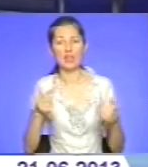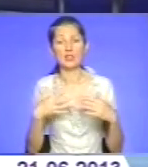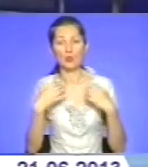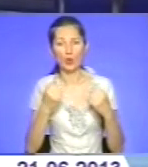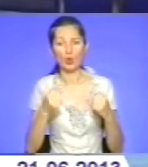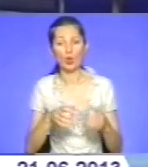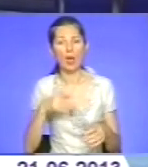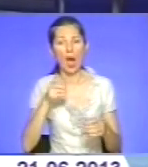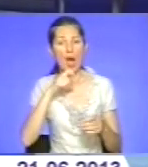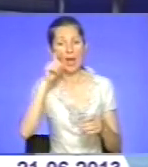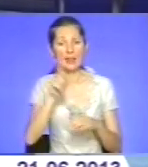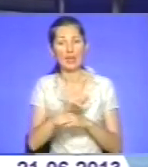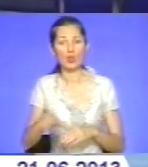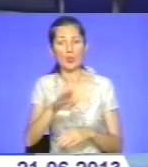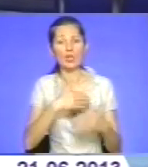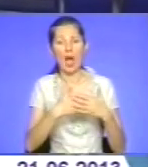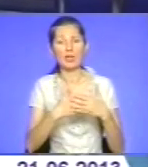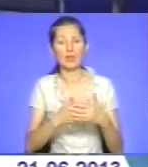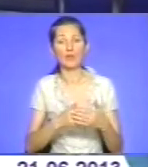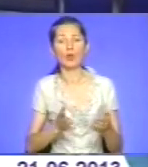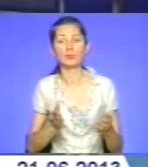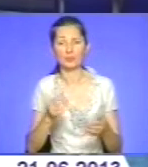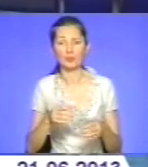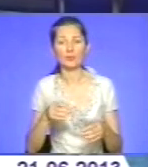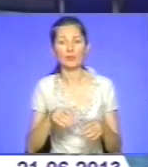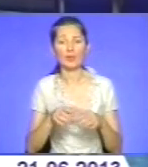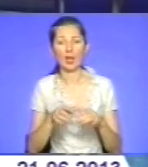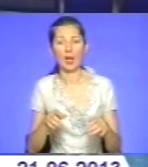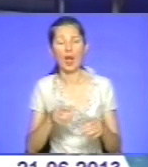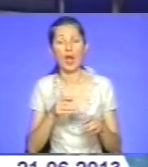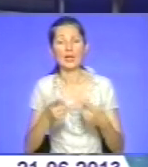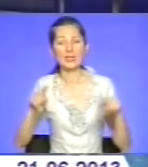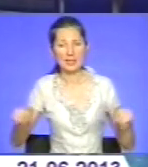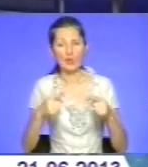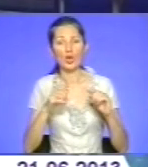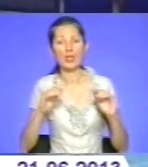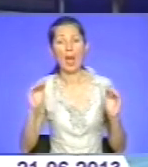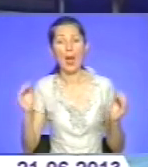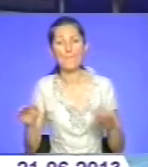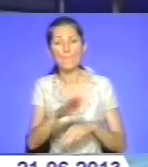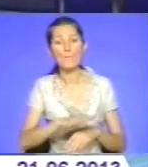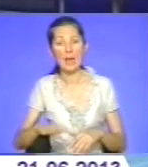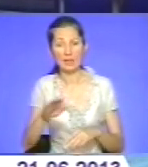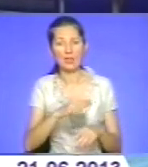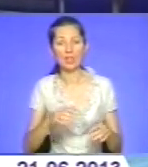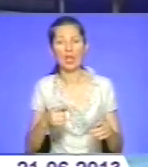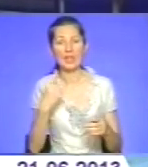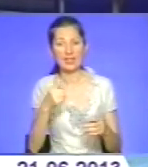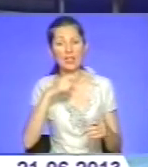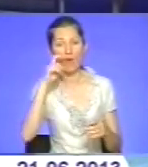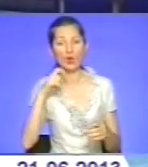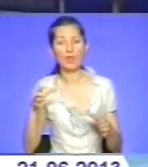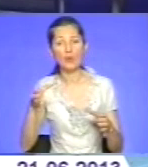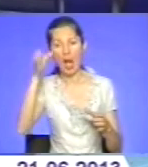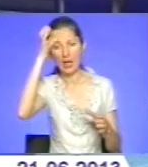соціальні ініціативи президента України. Сучасні спортивні майданчики, створення поки що єдиної в Україні академії дитячого футболу, зробить спорт